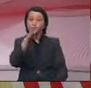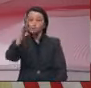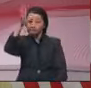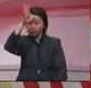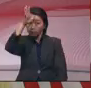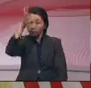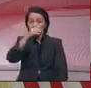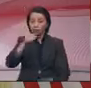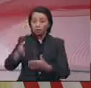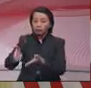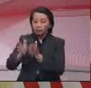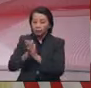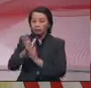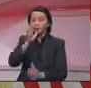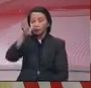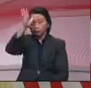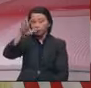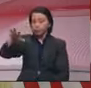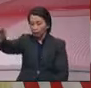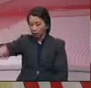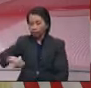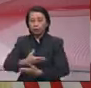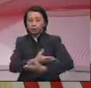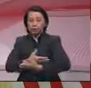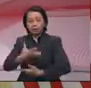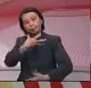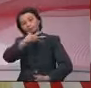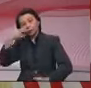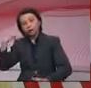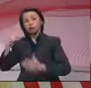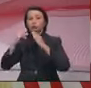dan minta ibu bapa membawa mereka pulang.